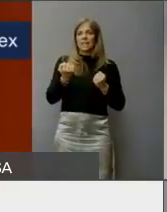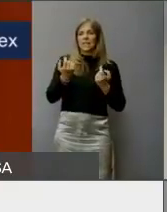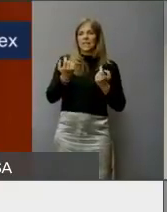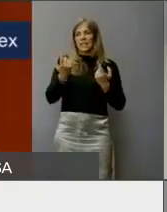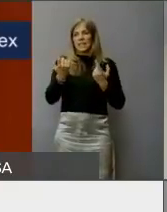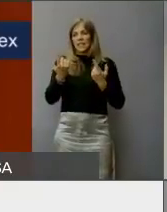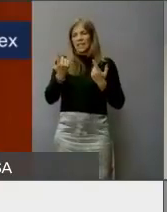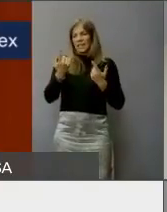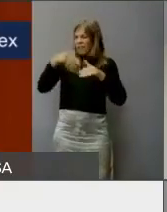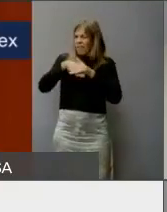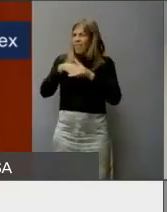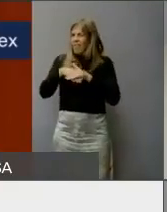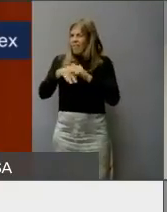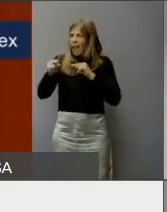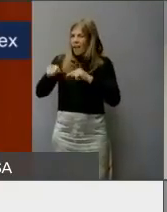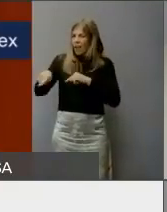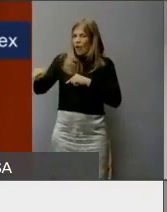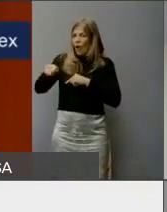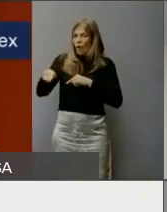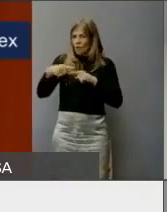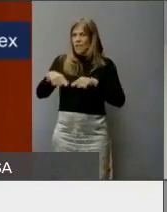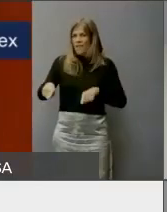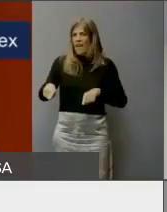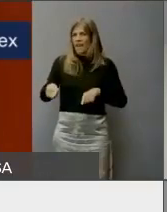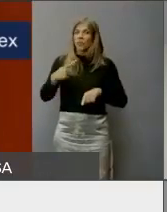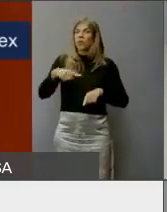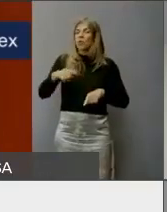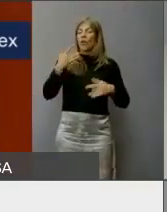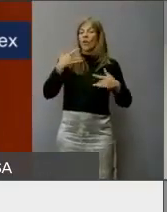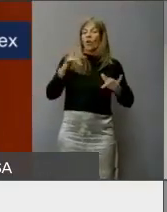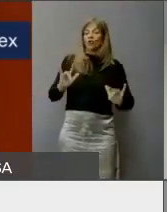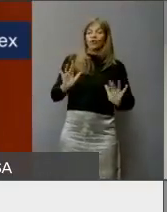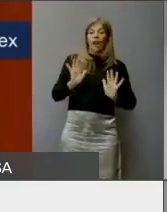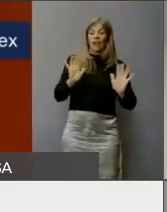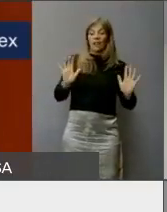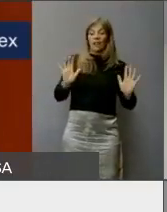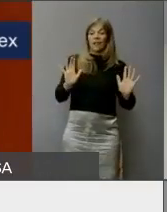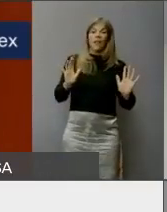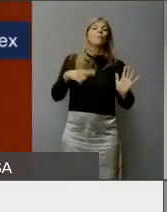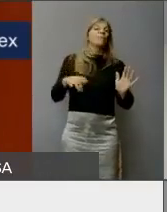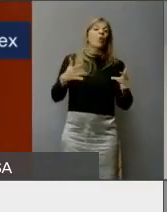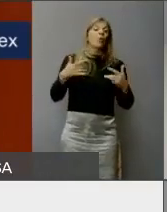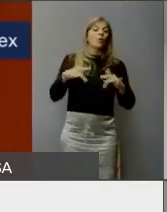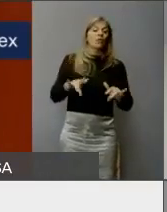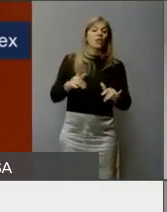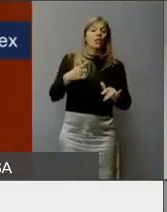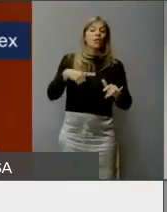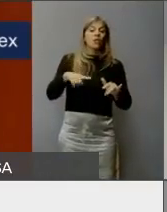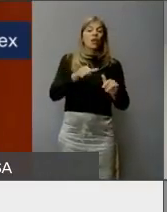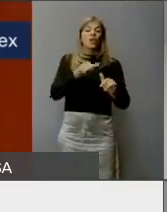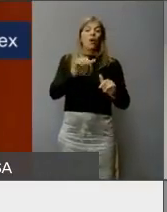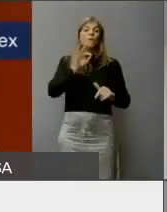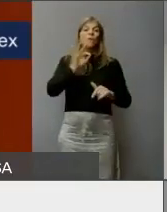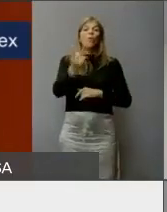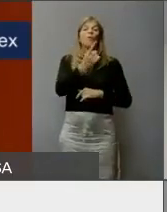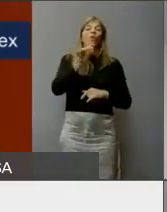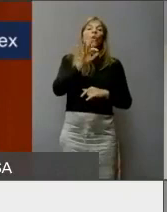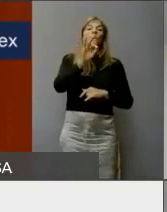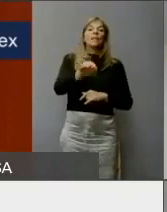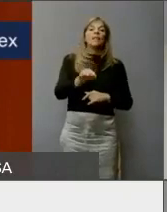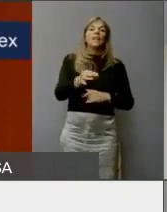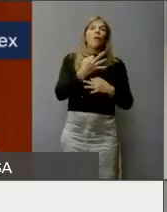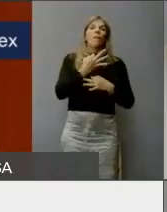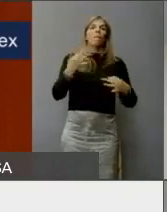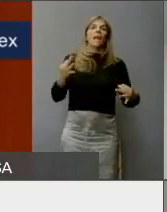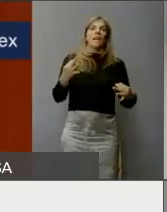normalmente facciamo tutti quanti noi è solo ed esclusivamente per il bene della nostra città e quindi